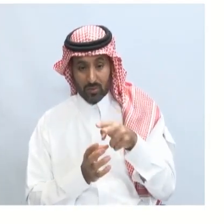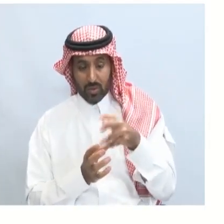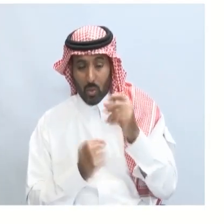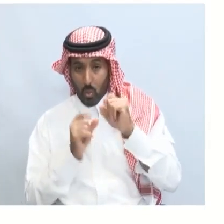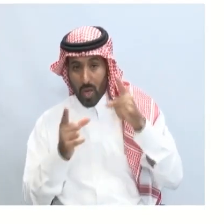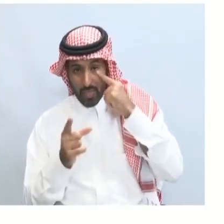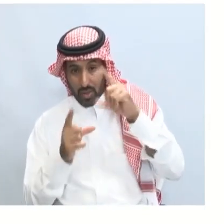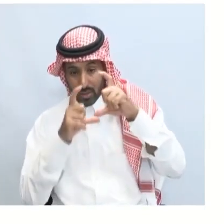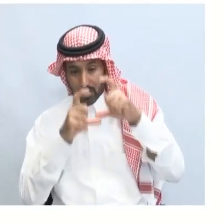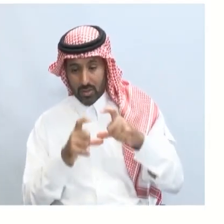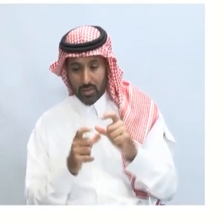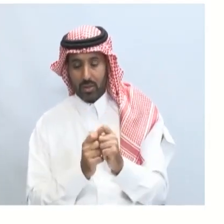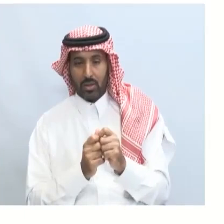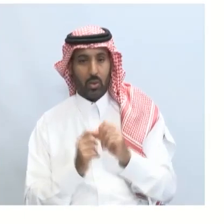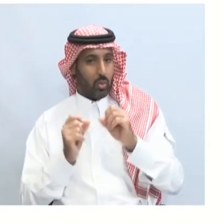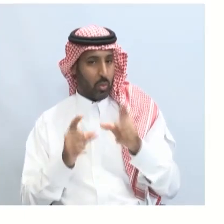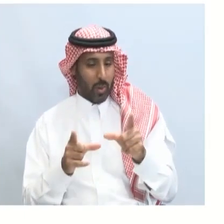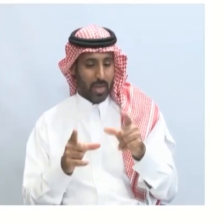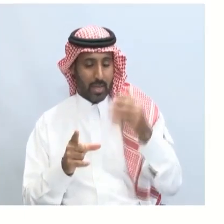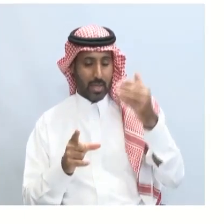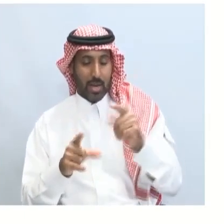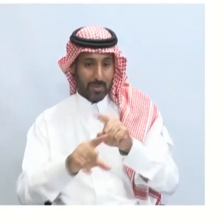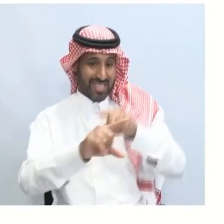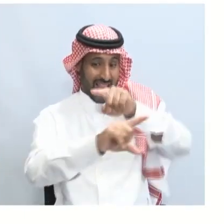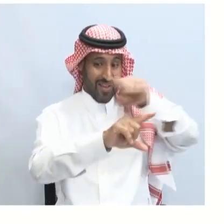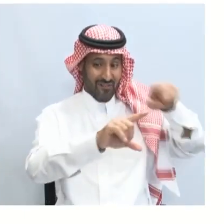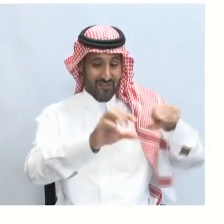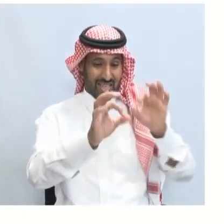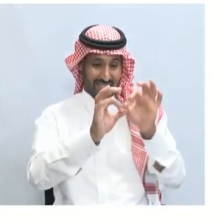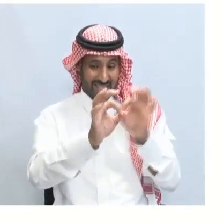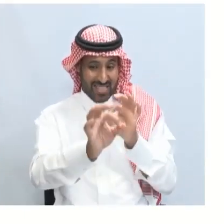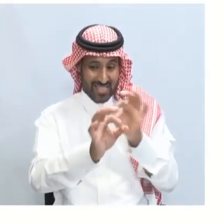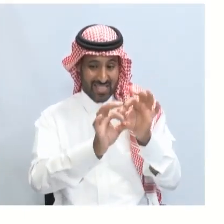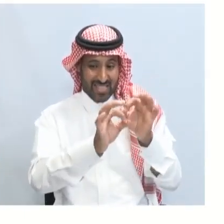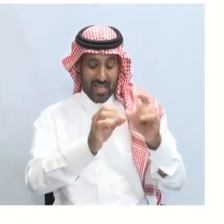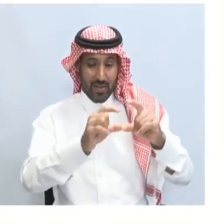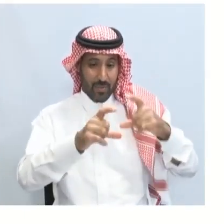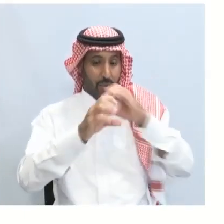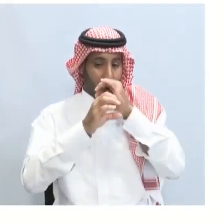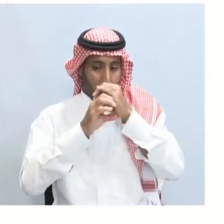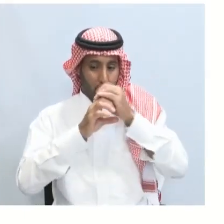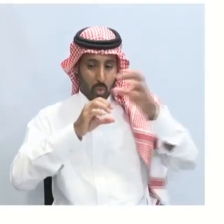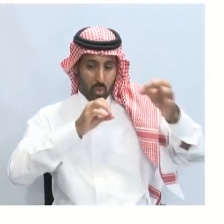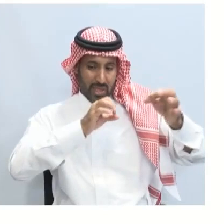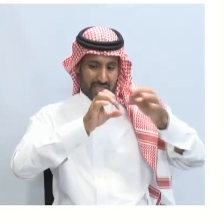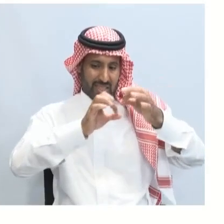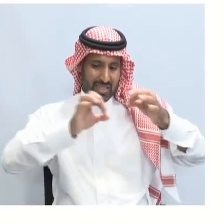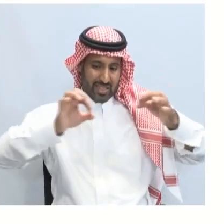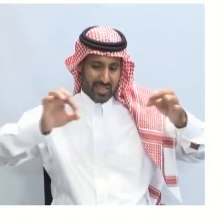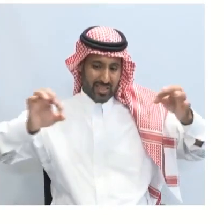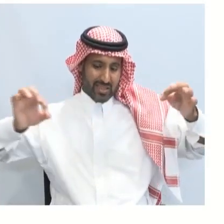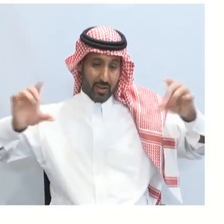واضح امامنا يبين المسافات التي تبتعد عنها هذه